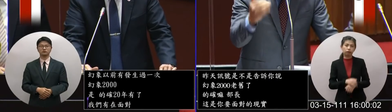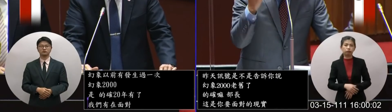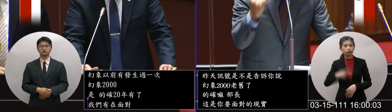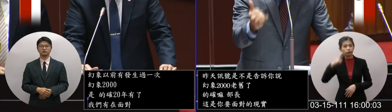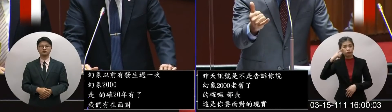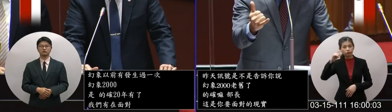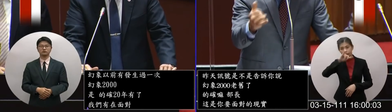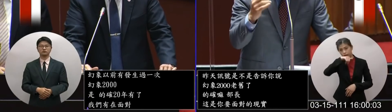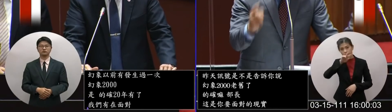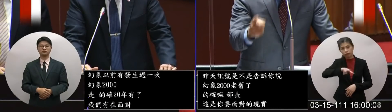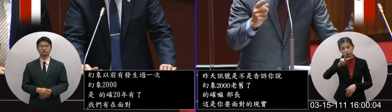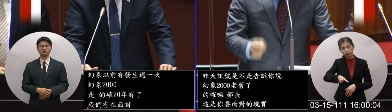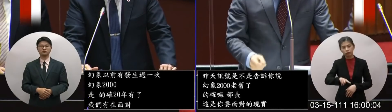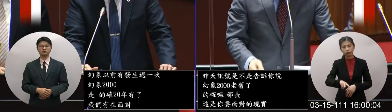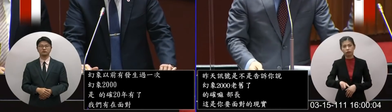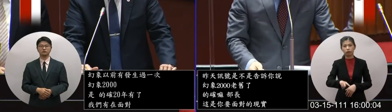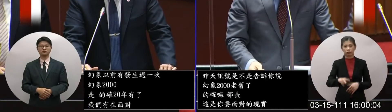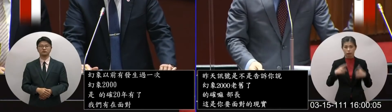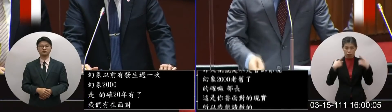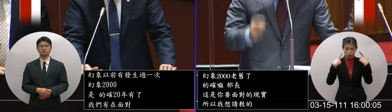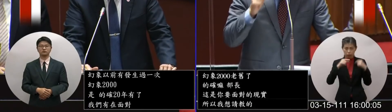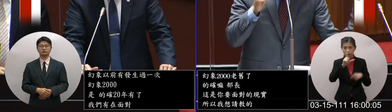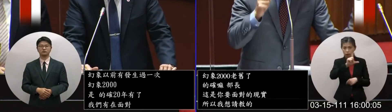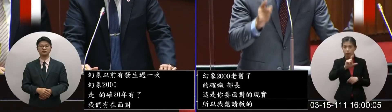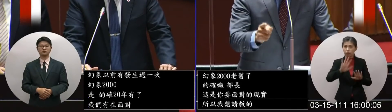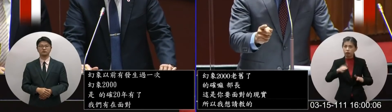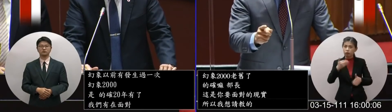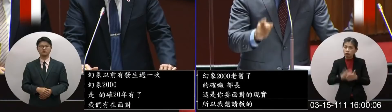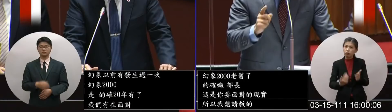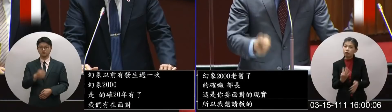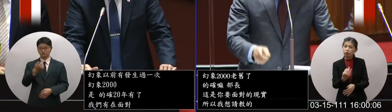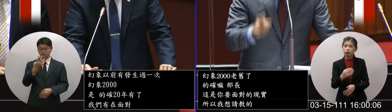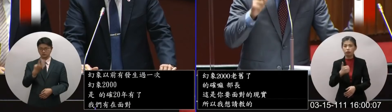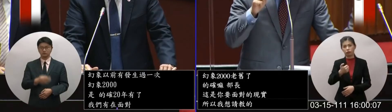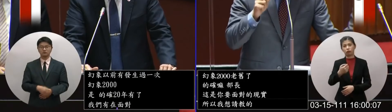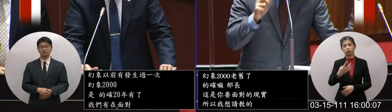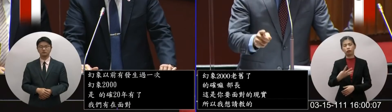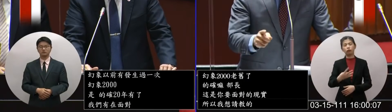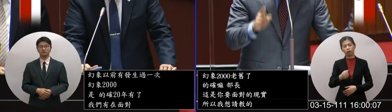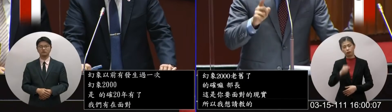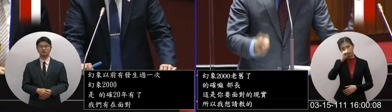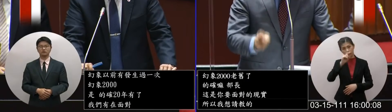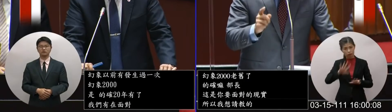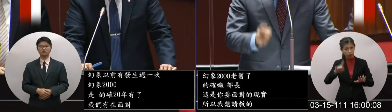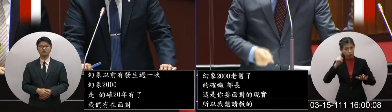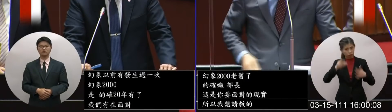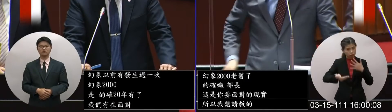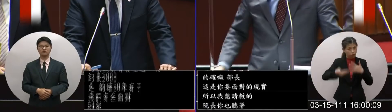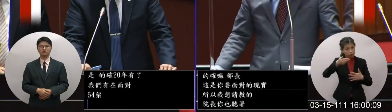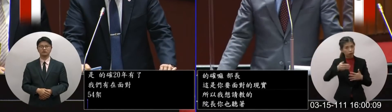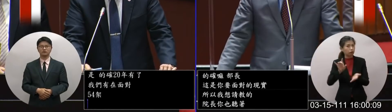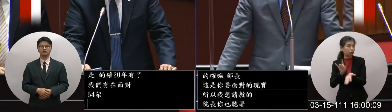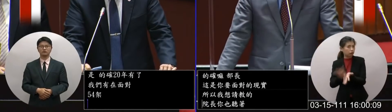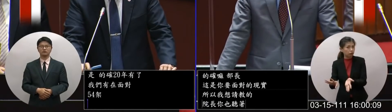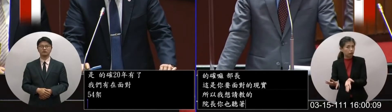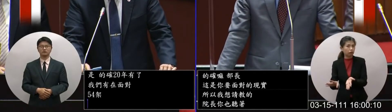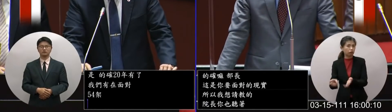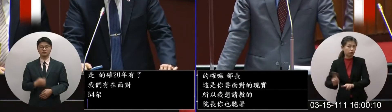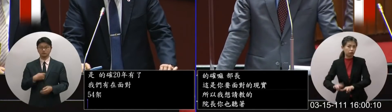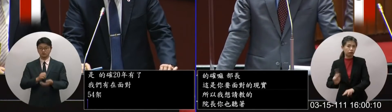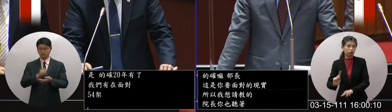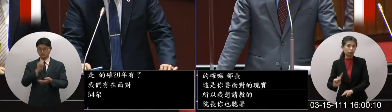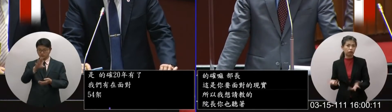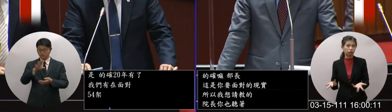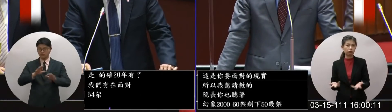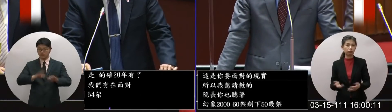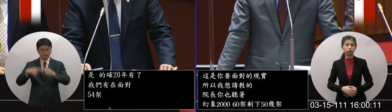象200060架，剩下剩50几架。到底你的计划是要升级还是要汰除？ 我跟委员报告，